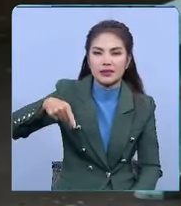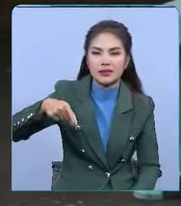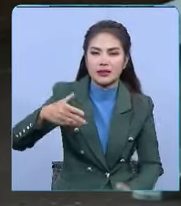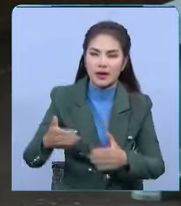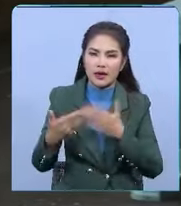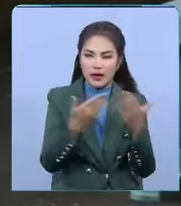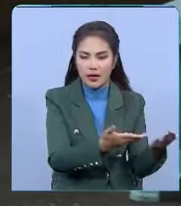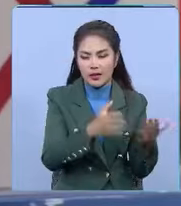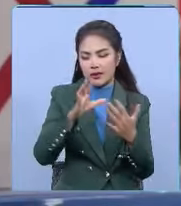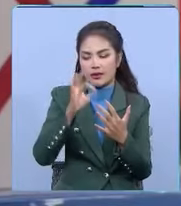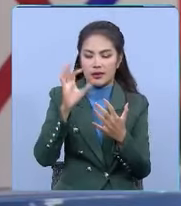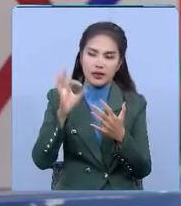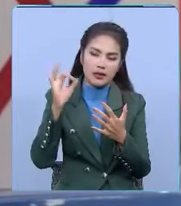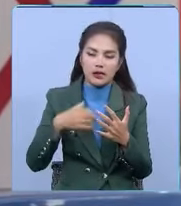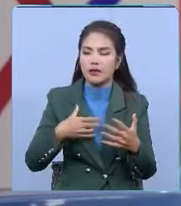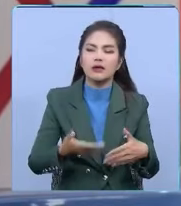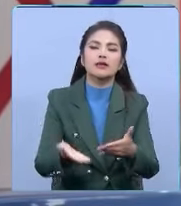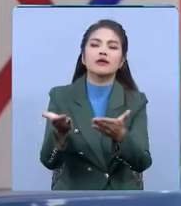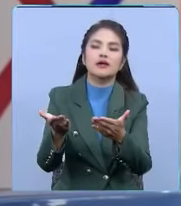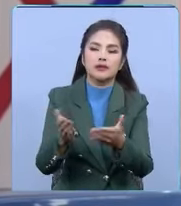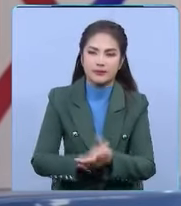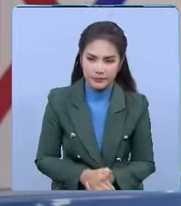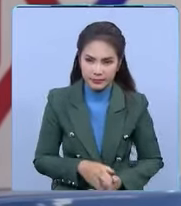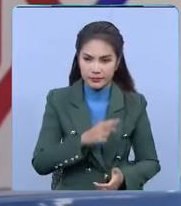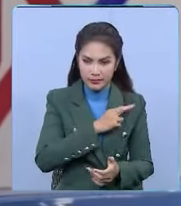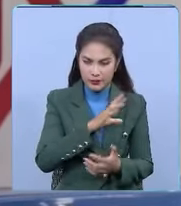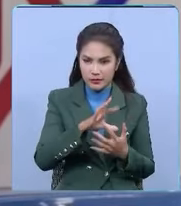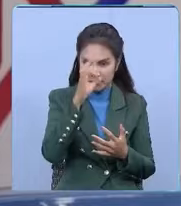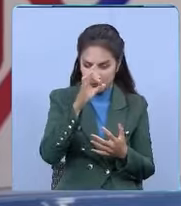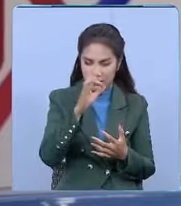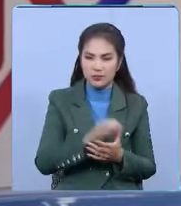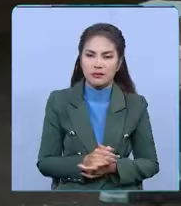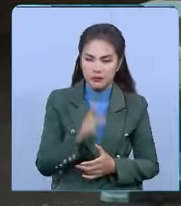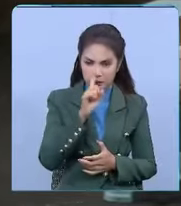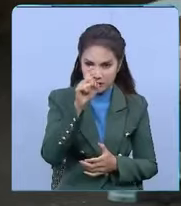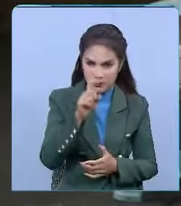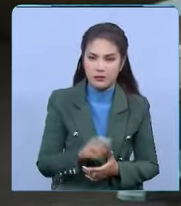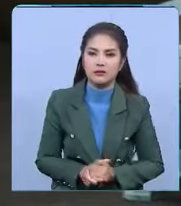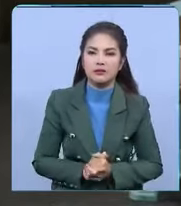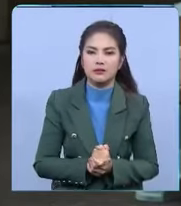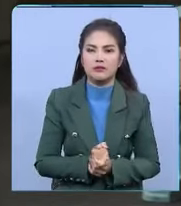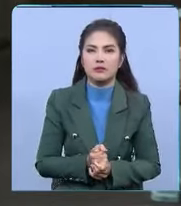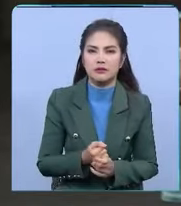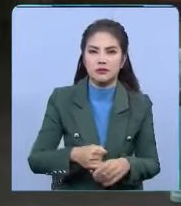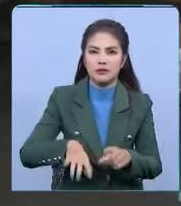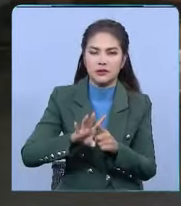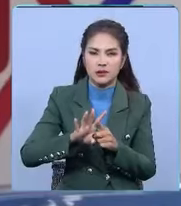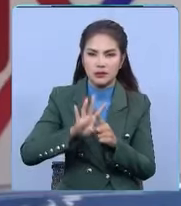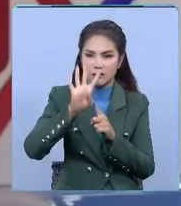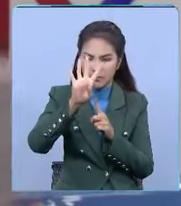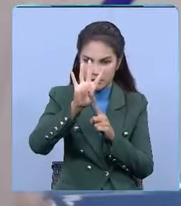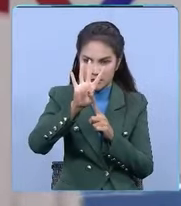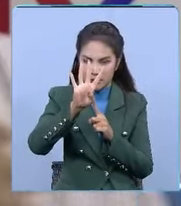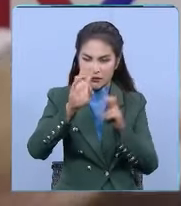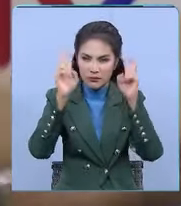ลือกเลยหรือลุงป้อมอยากให้ผมเลือกให้ฮะ เลือกให้เลย ให้ผมเลือกให้เลยนะฮะ โอเคครับ งั้นผมขอหมวดนี้ครับหมวดที่4ฮะเรื่องส่วนตัวครับ